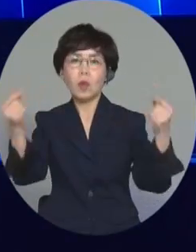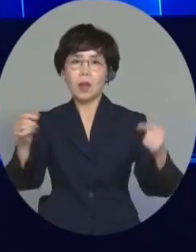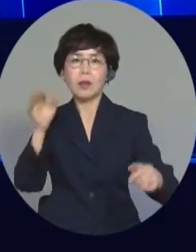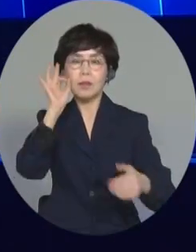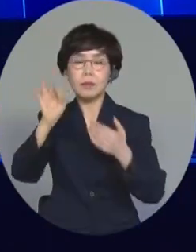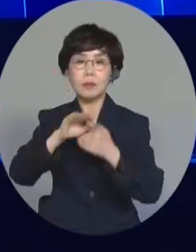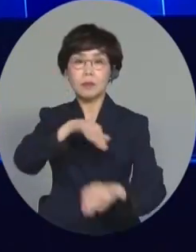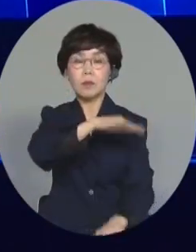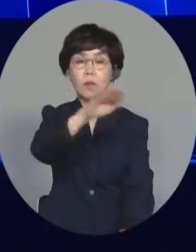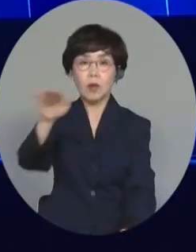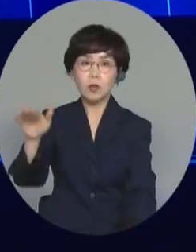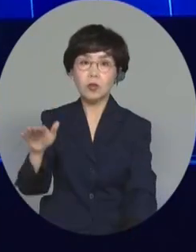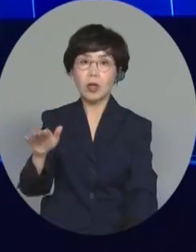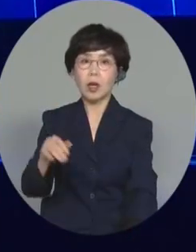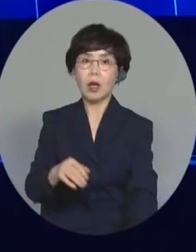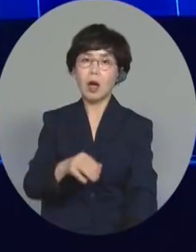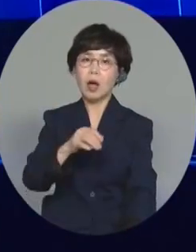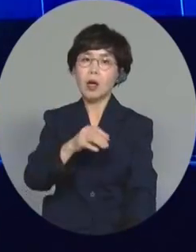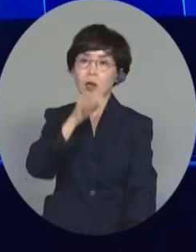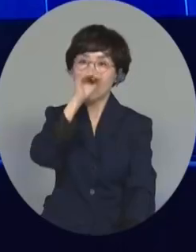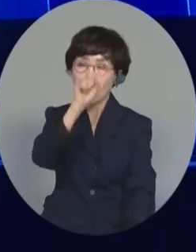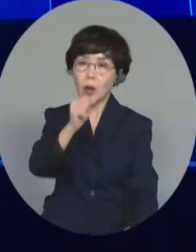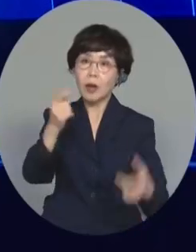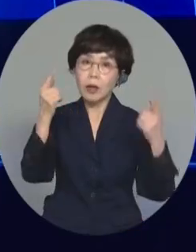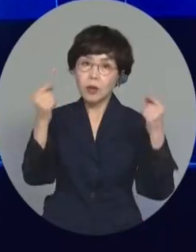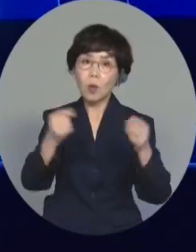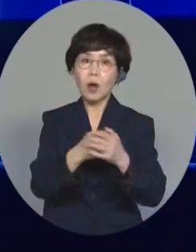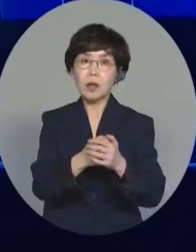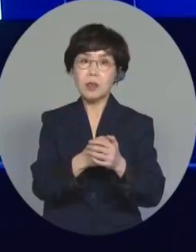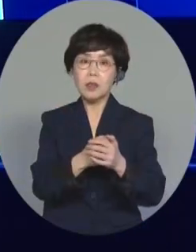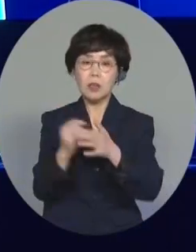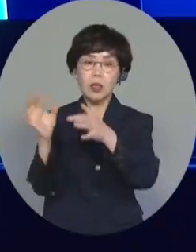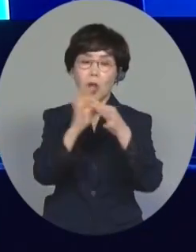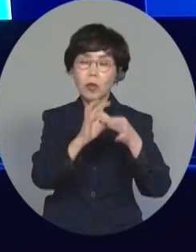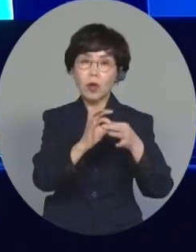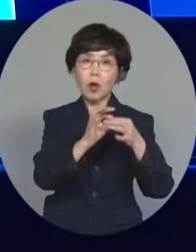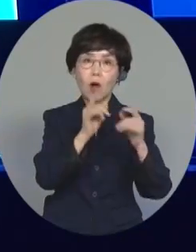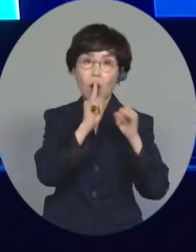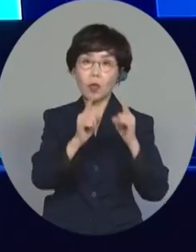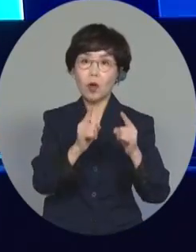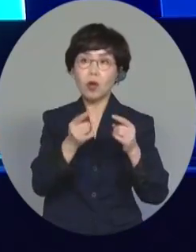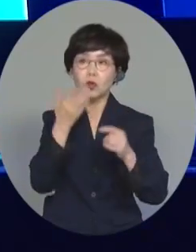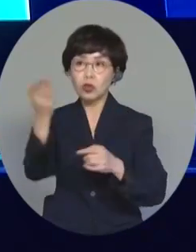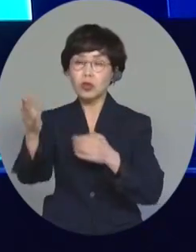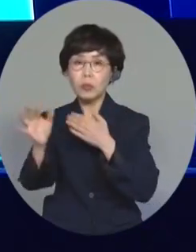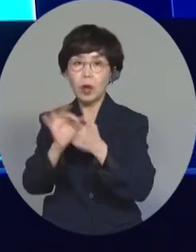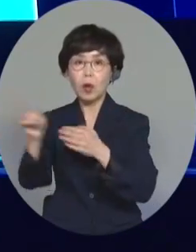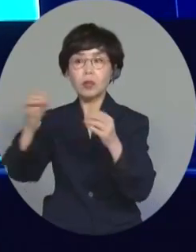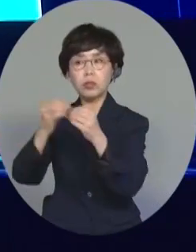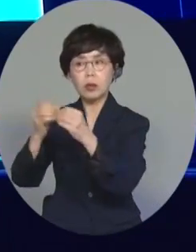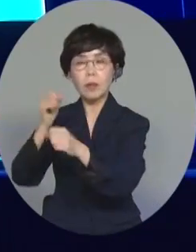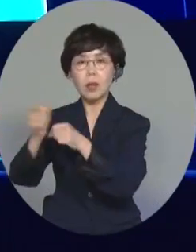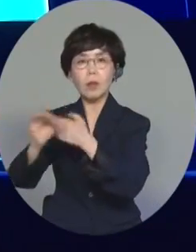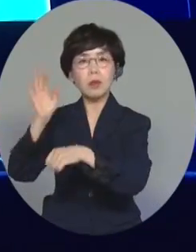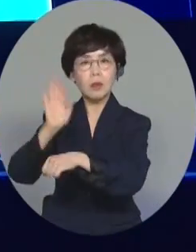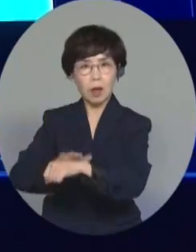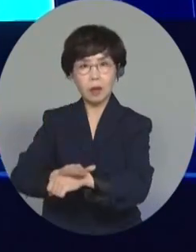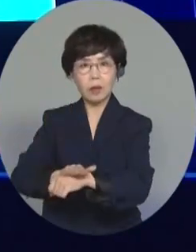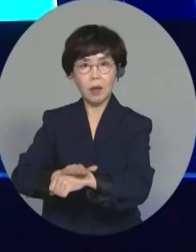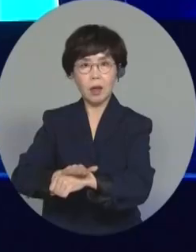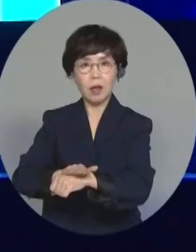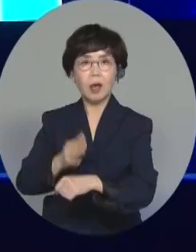우리의 선호와 일치되게 얼라인을 하게 되면 우리가 잘했다라는 표시를 주는 거죠. 그렇게 되면 인간이